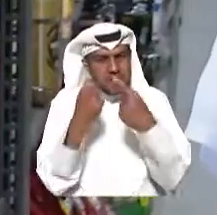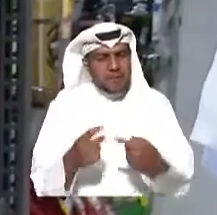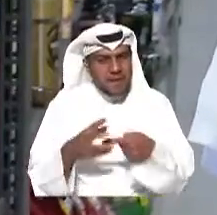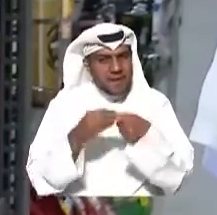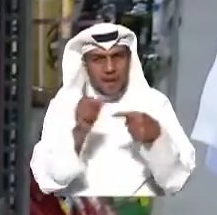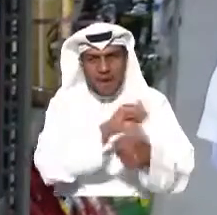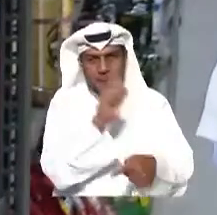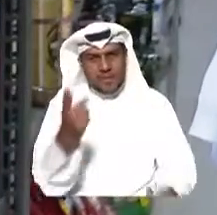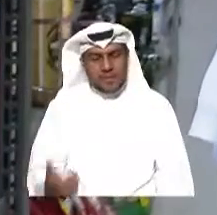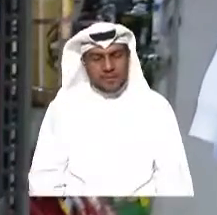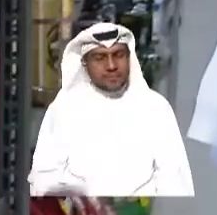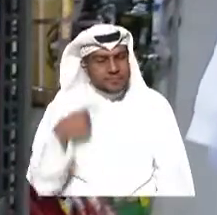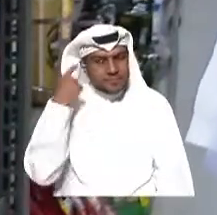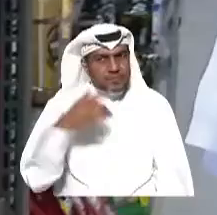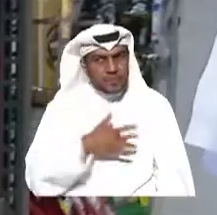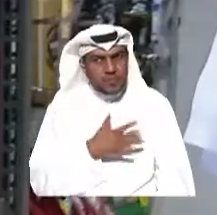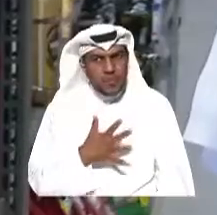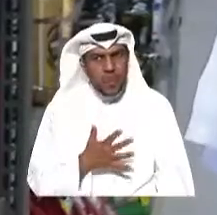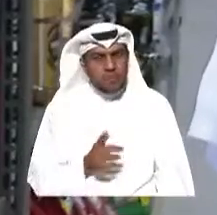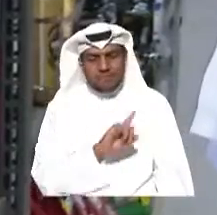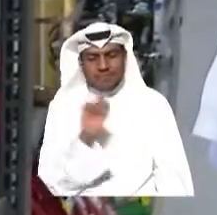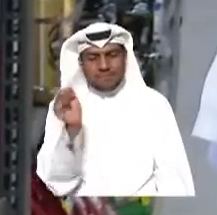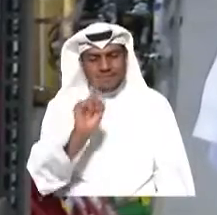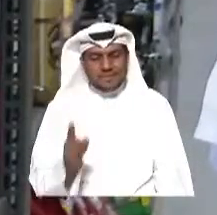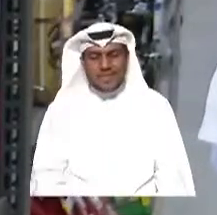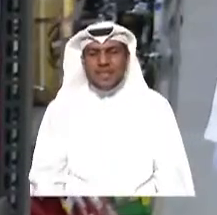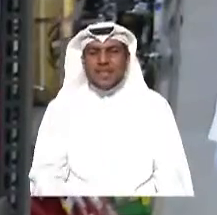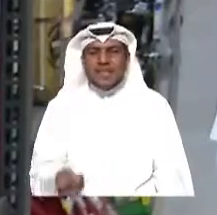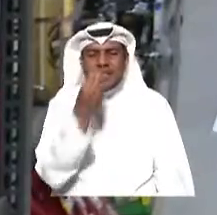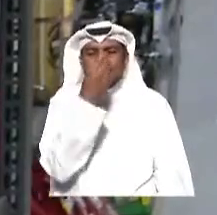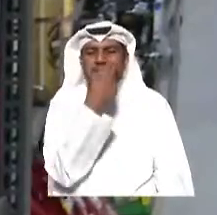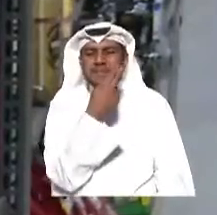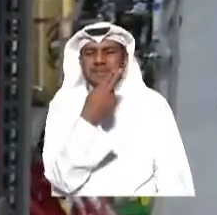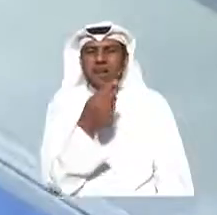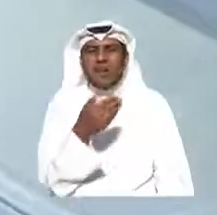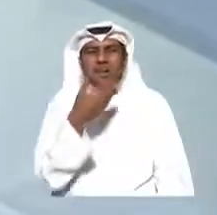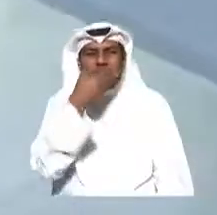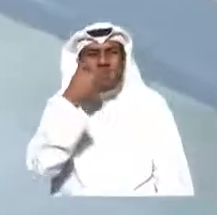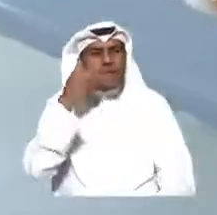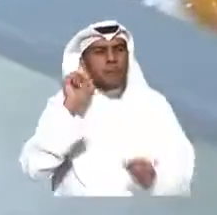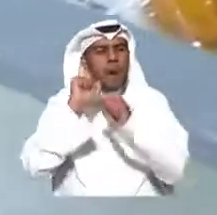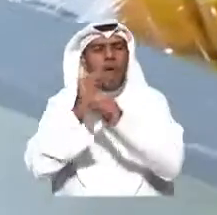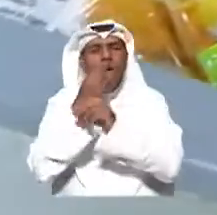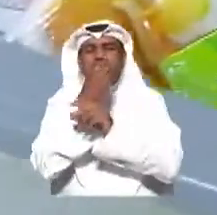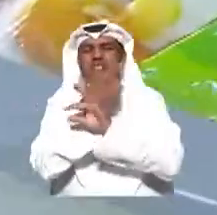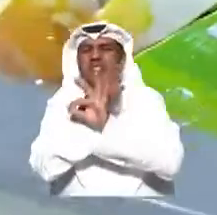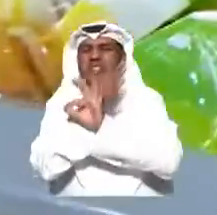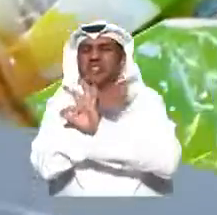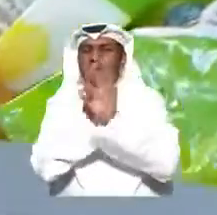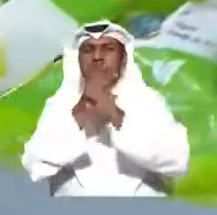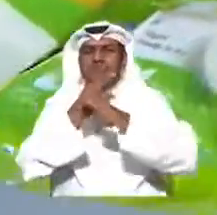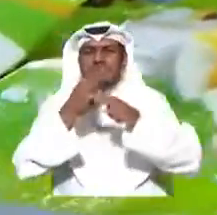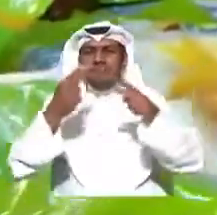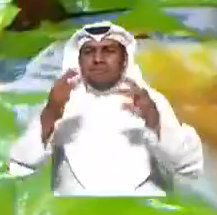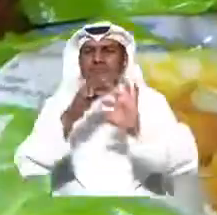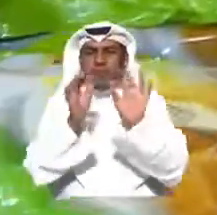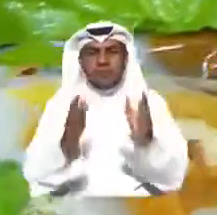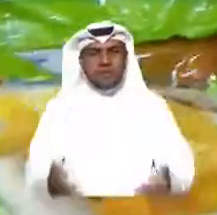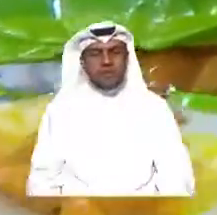سلعة معينة خصوصا السلع الرمضانية. الجمعيات اليوم قاعدة تتنافس